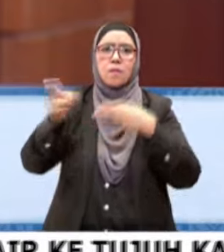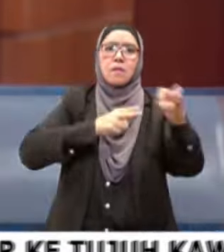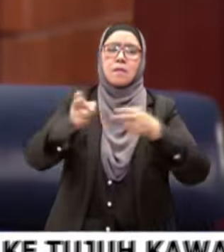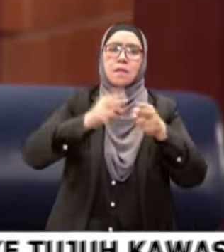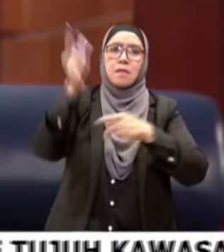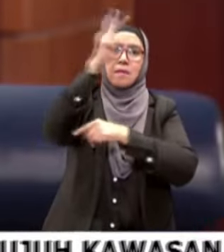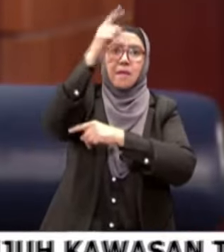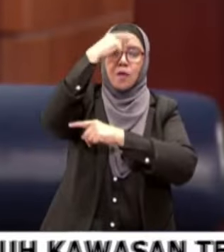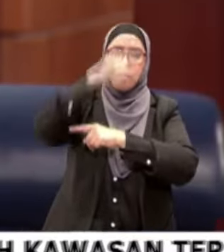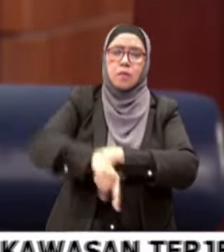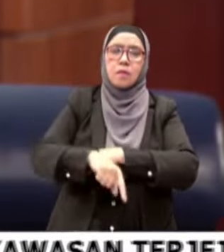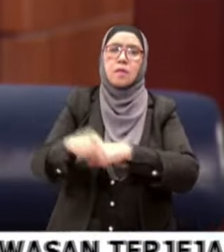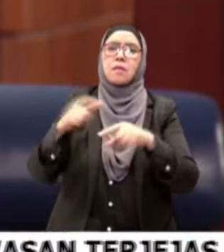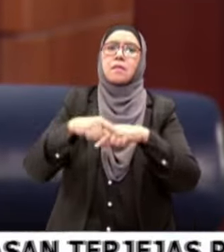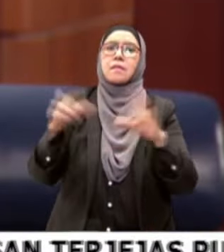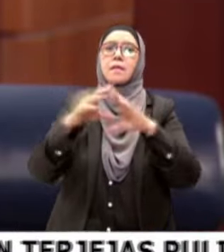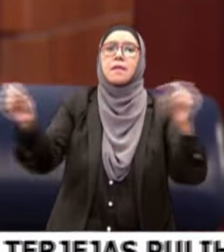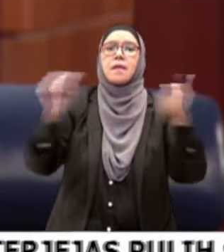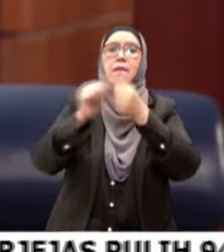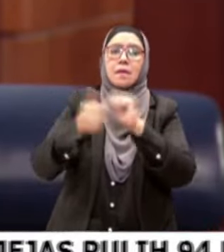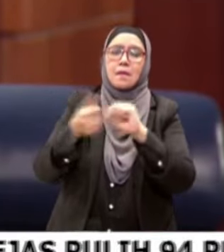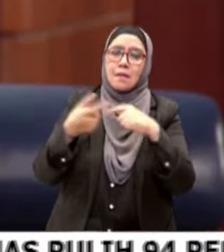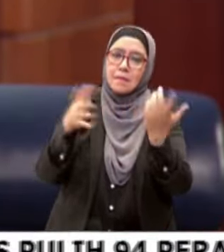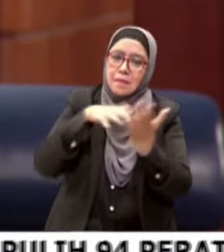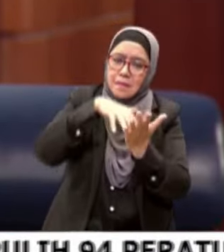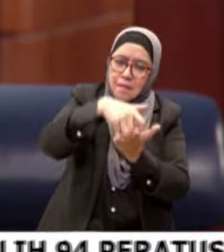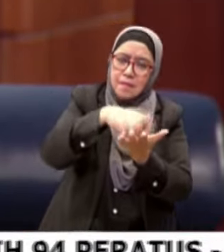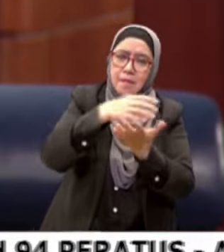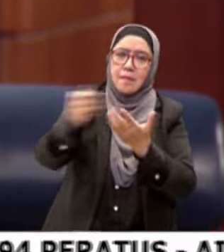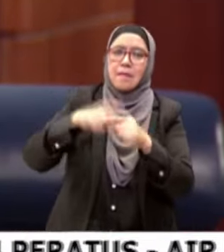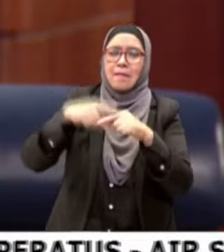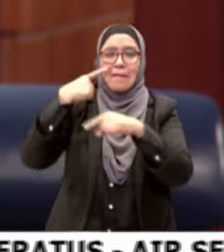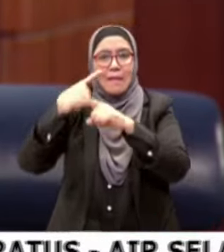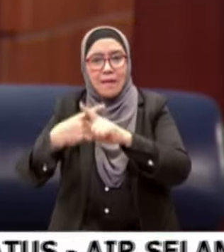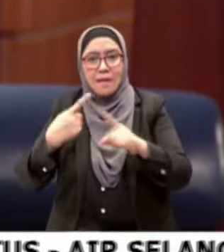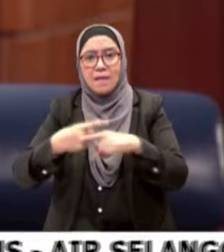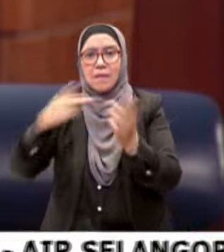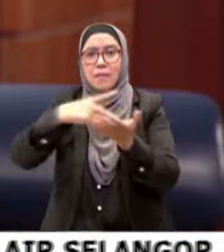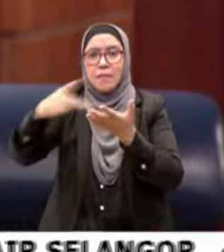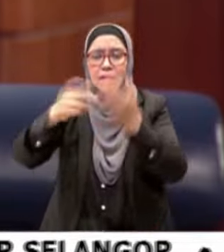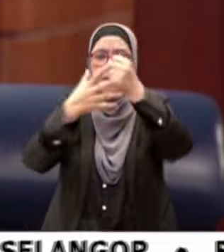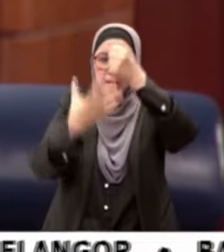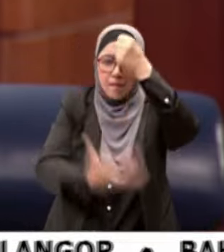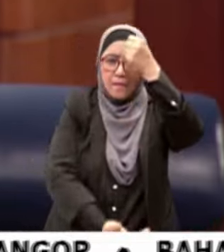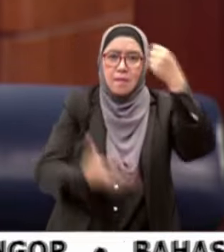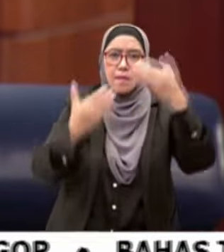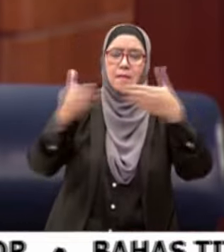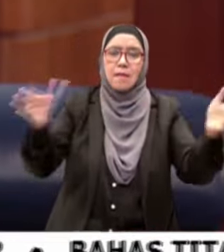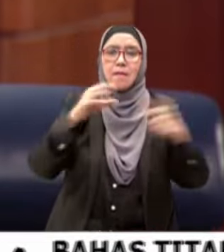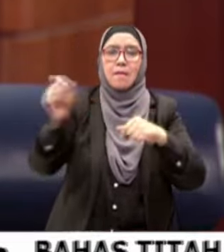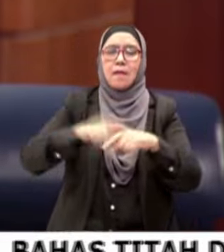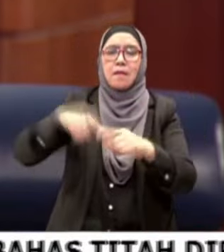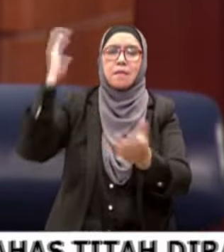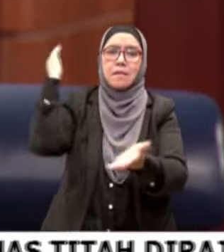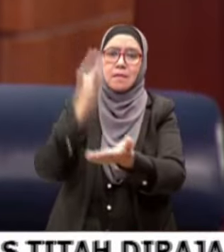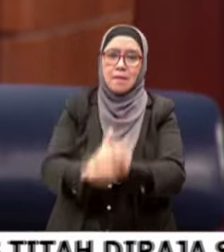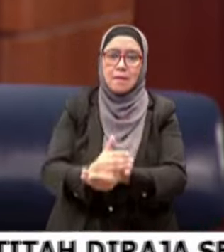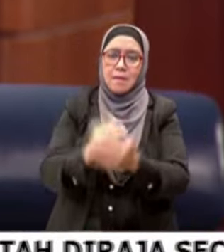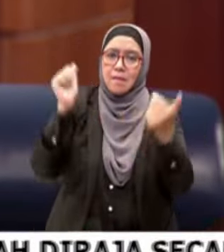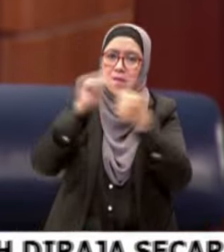ketirisan dan penyelewengan dana awam sekaligus mengekang gejala rasuah mohonnya Amar Rohmat